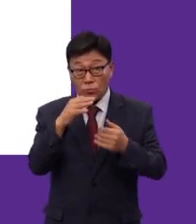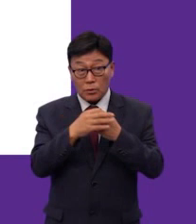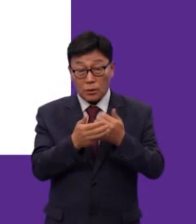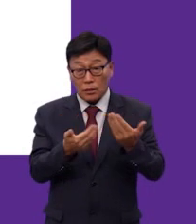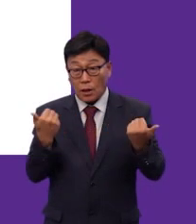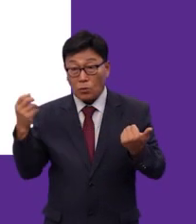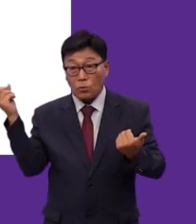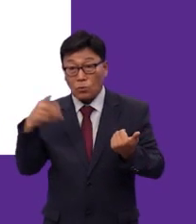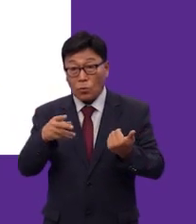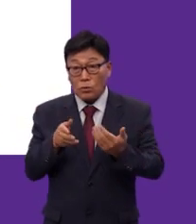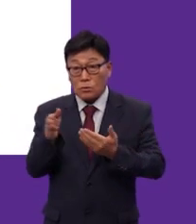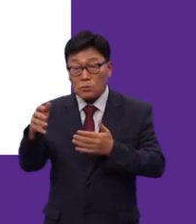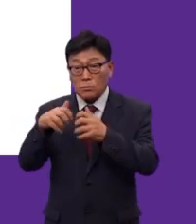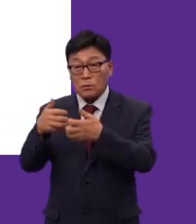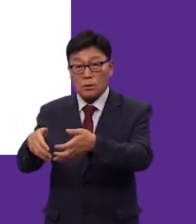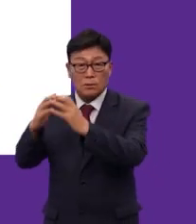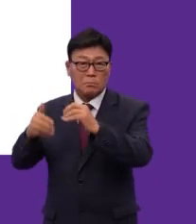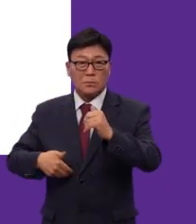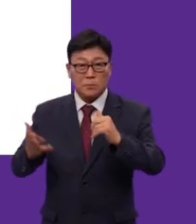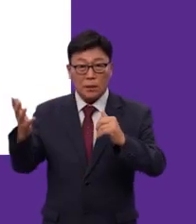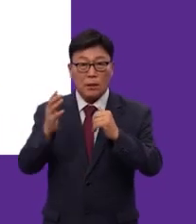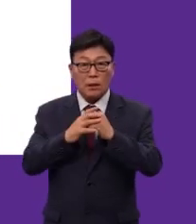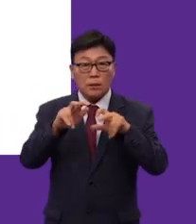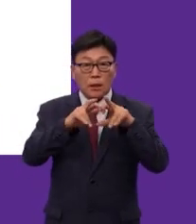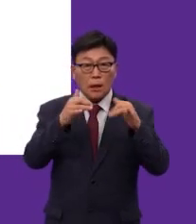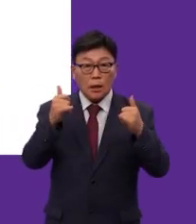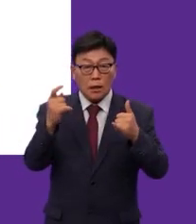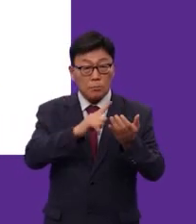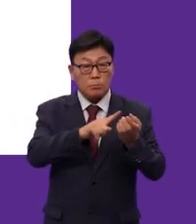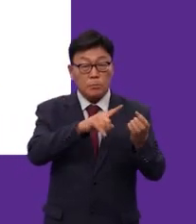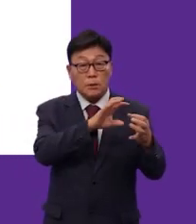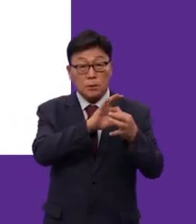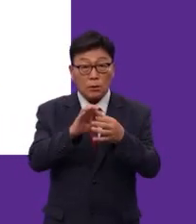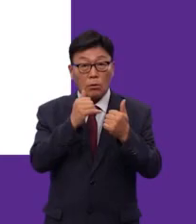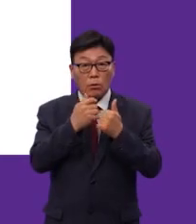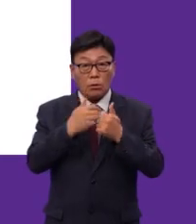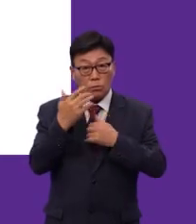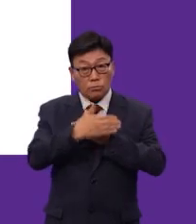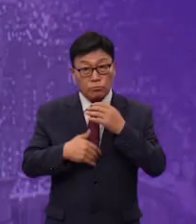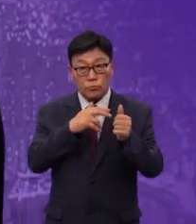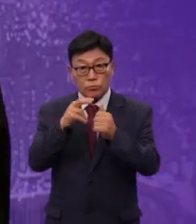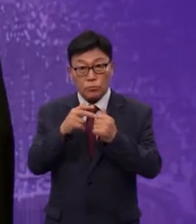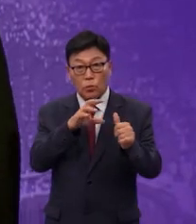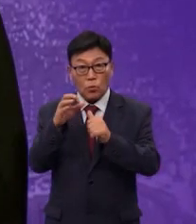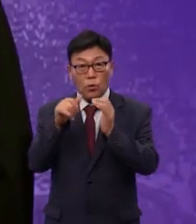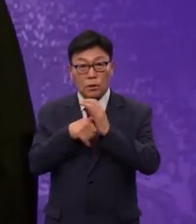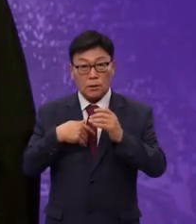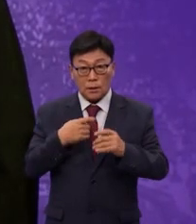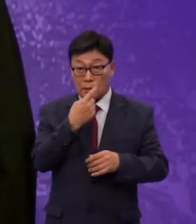사용할 필요가 없습니다. 장애인분들이 스마트폰을 활용해서 생체정보 활용 본인 인증 앱을 실행을